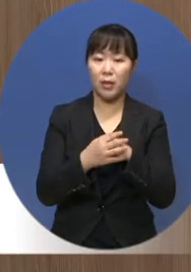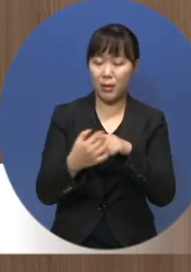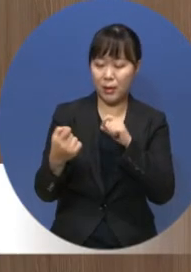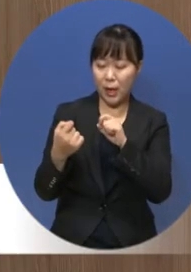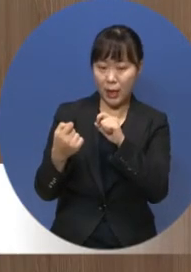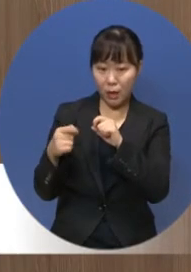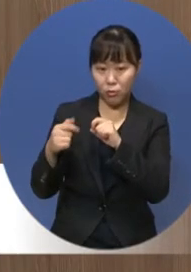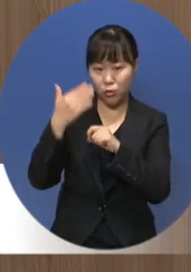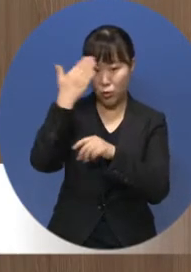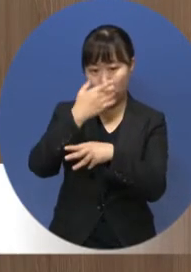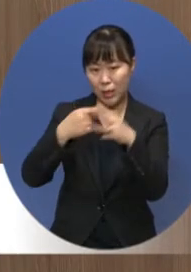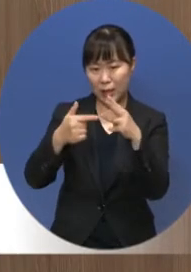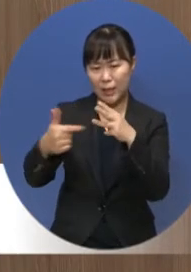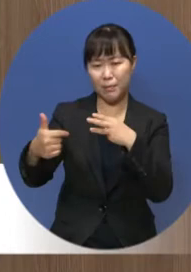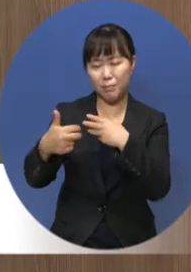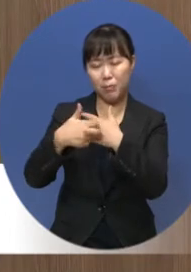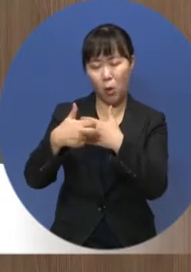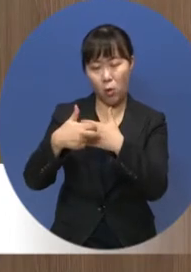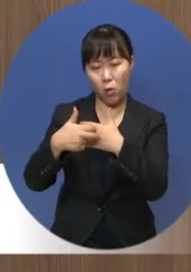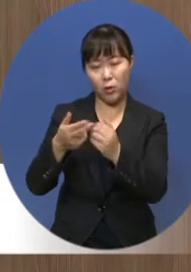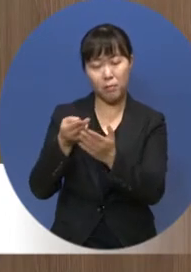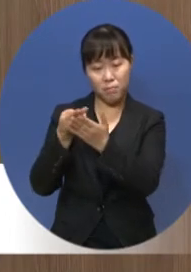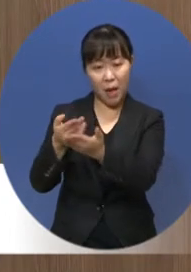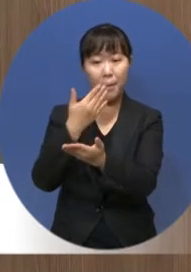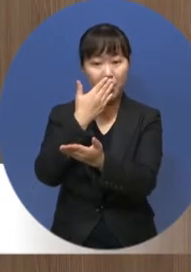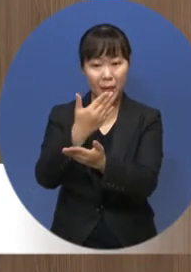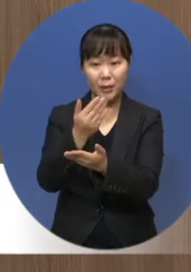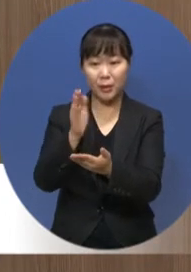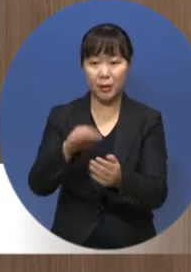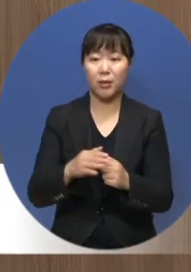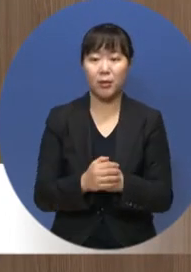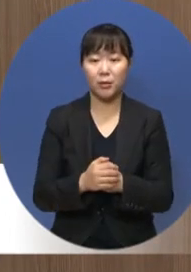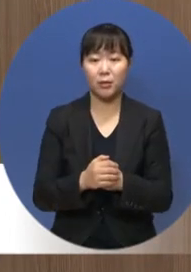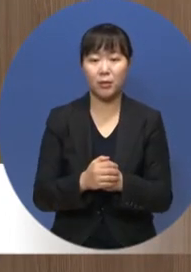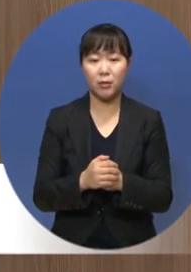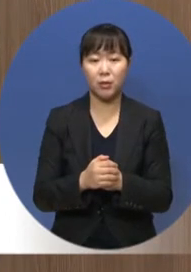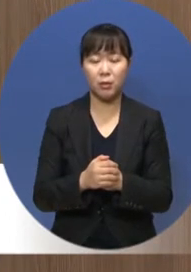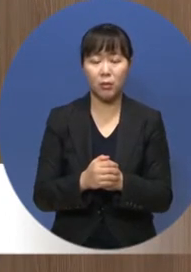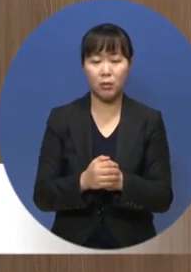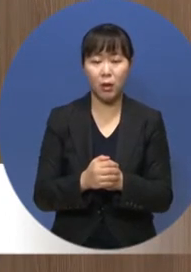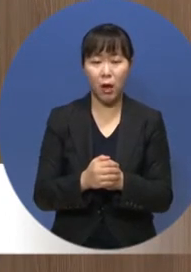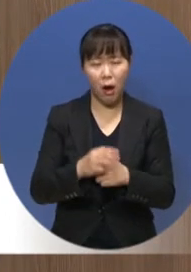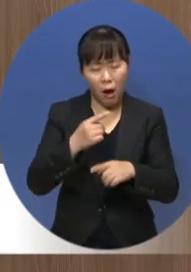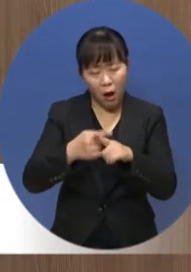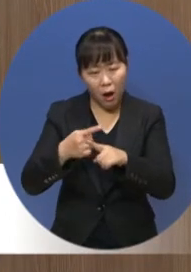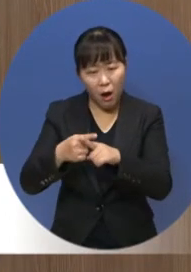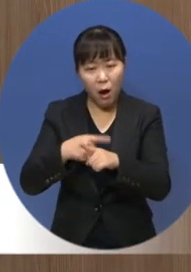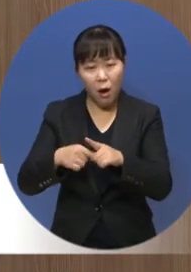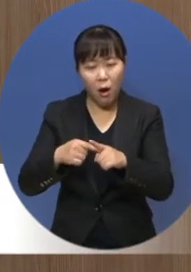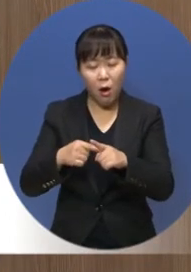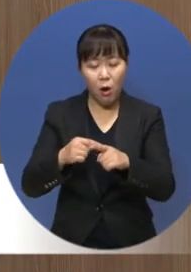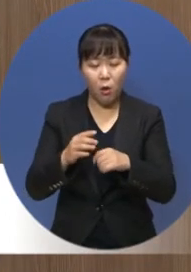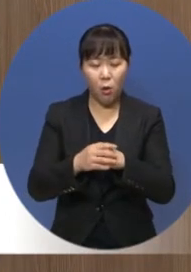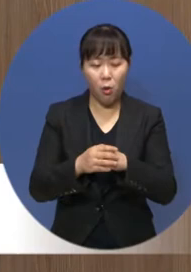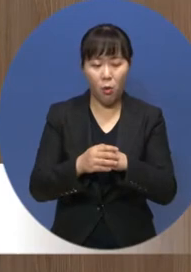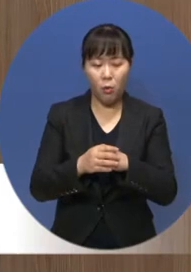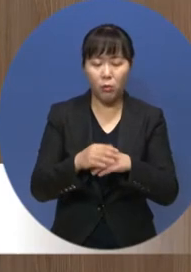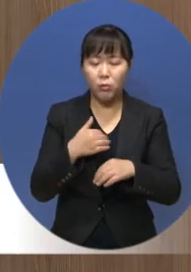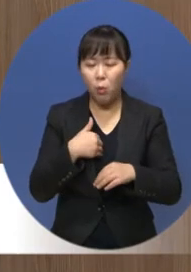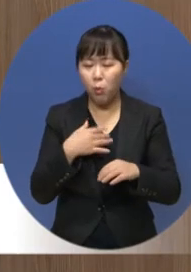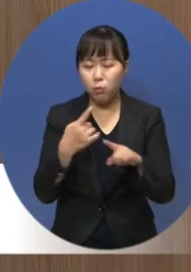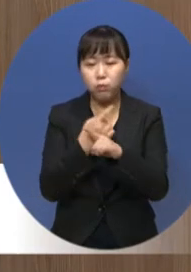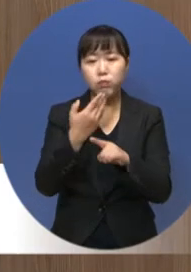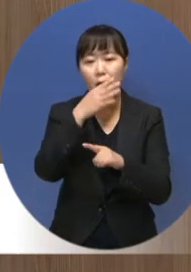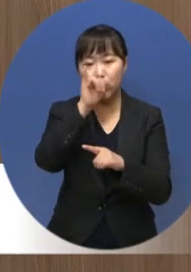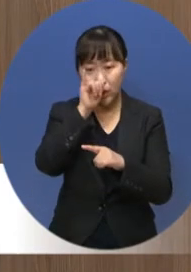가까운 청주의 큰 병원으로 보내드리지만 그 중간에 좀 중간 위치에서 치료받을 수